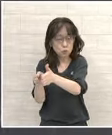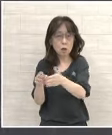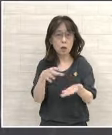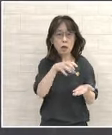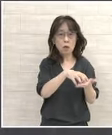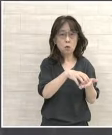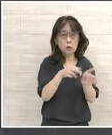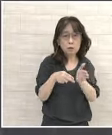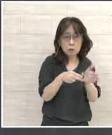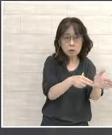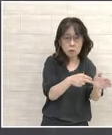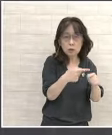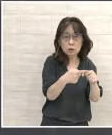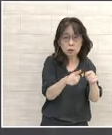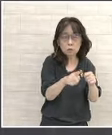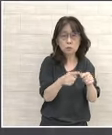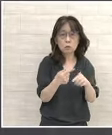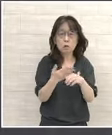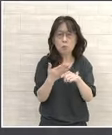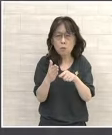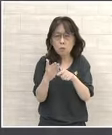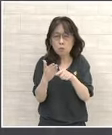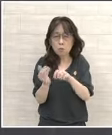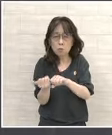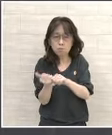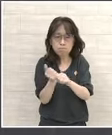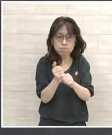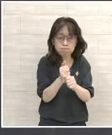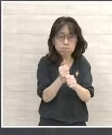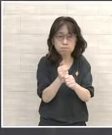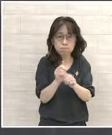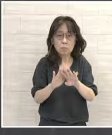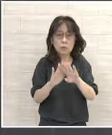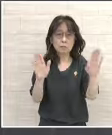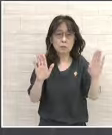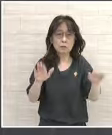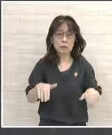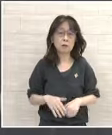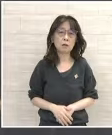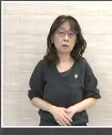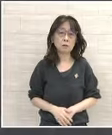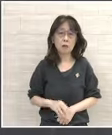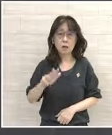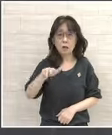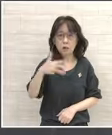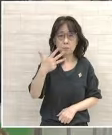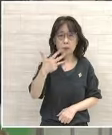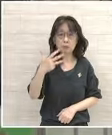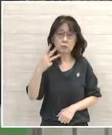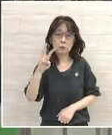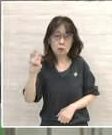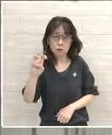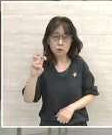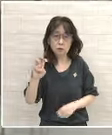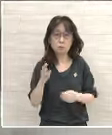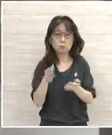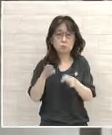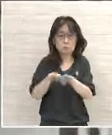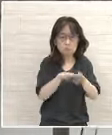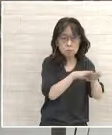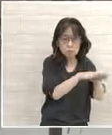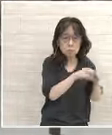の一部などで徐々に運転が再開しています。すでに830本の運休が決まっています